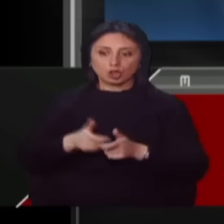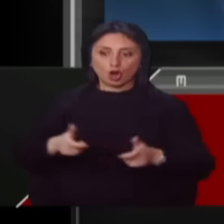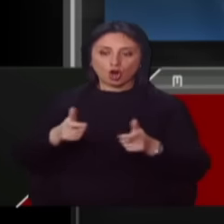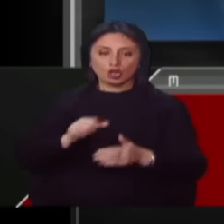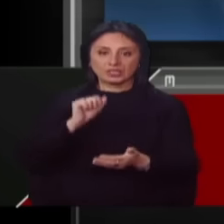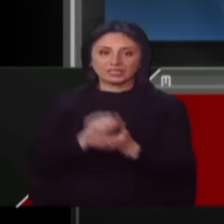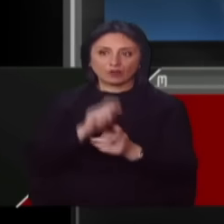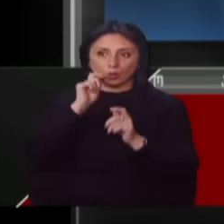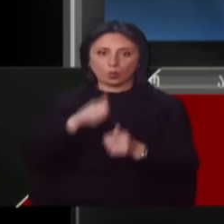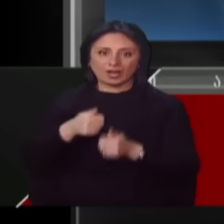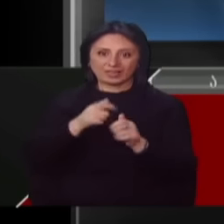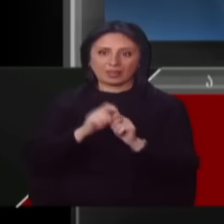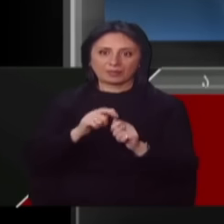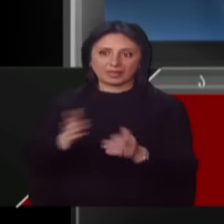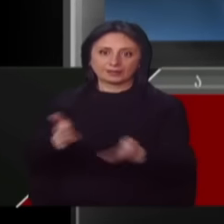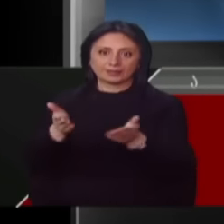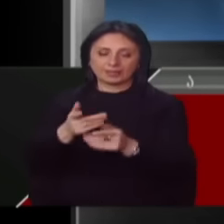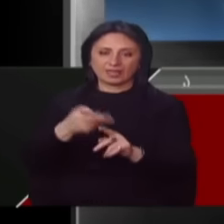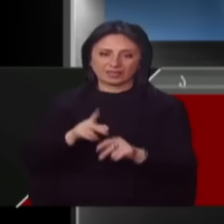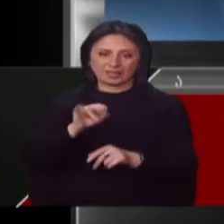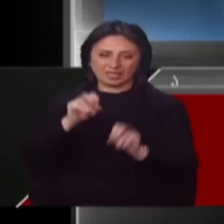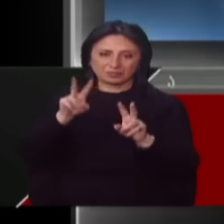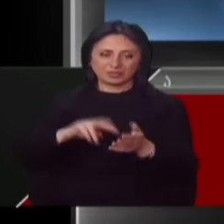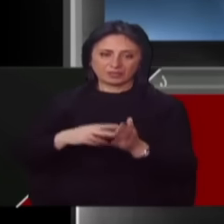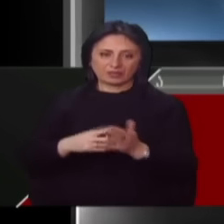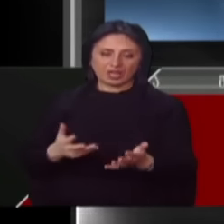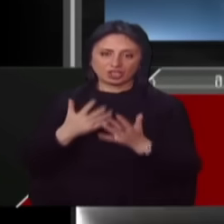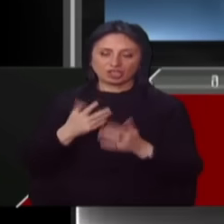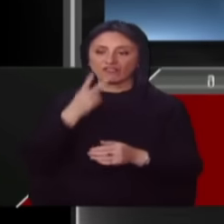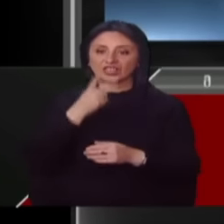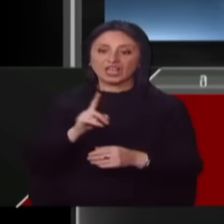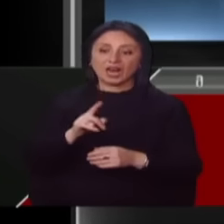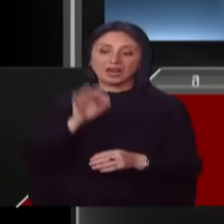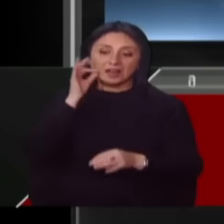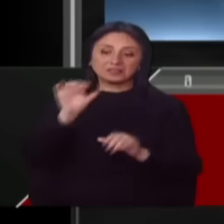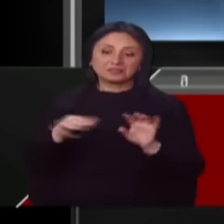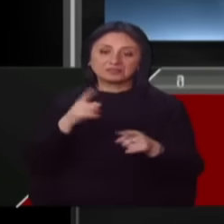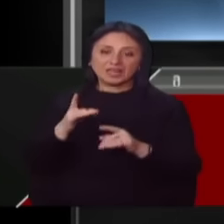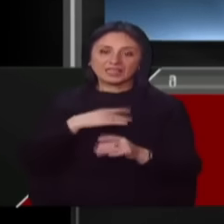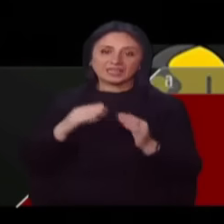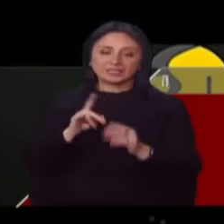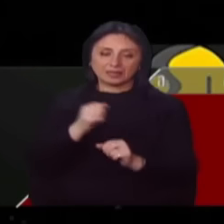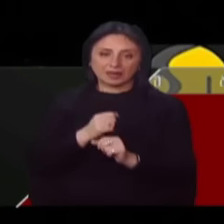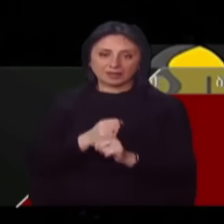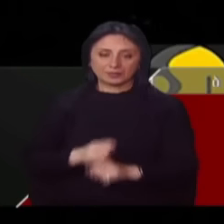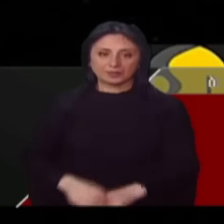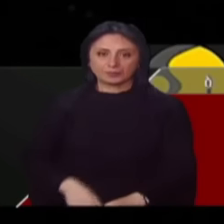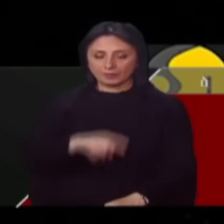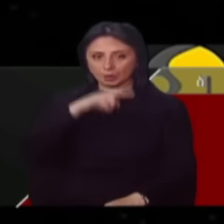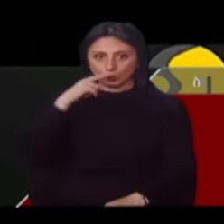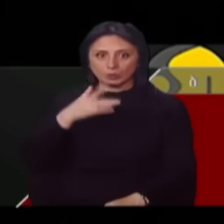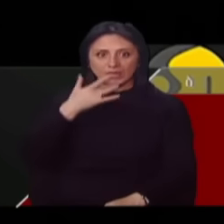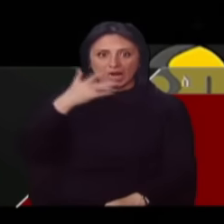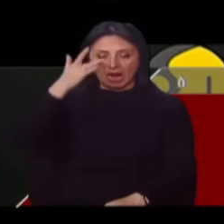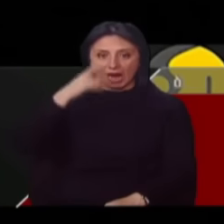და ამტკიცონ უკრაინის დაფინანსებისთვის კანონპროექტი. ეს აშკარა. ნახოთ, რა ხრიკებს მიმართავს თეთრი სახლი. რუსეთისა